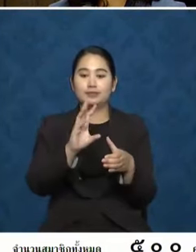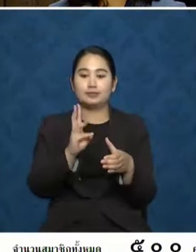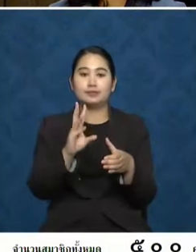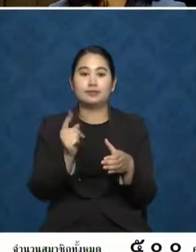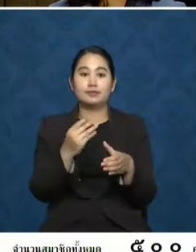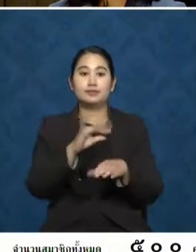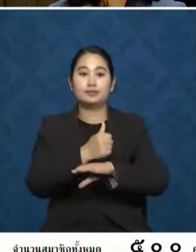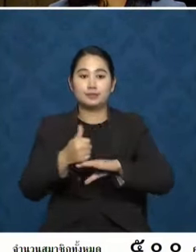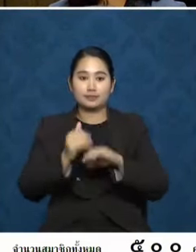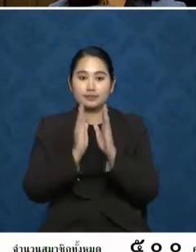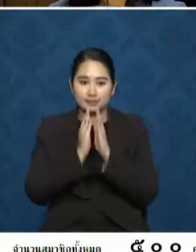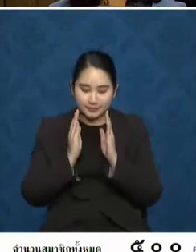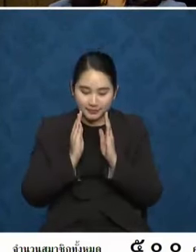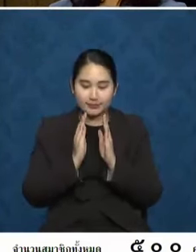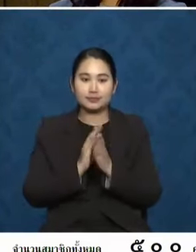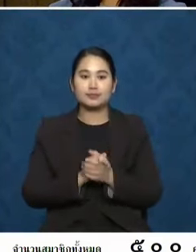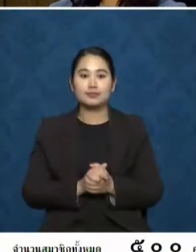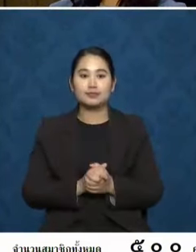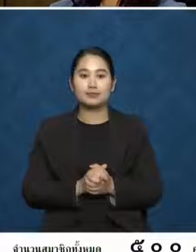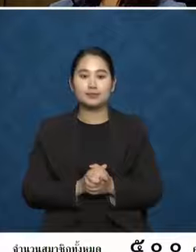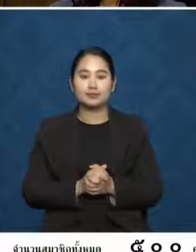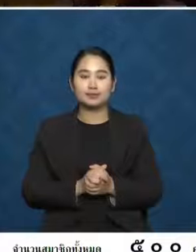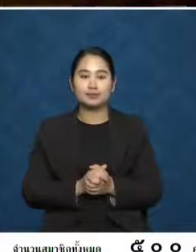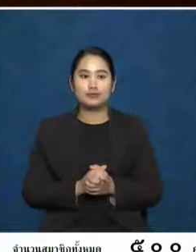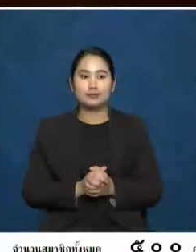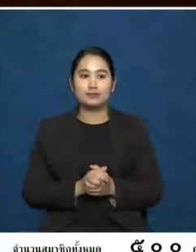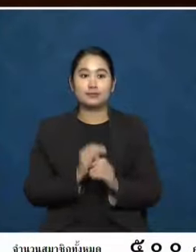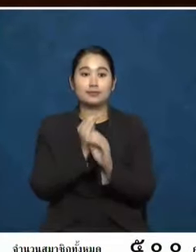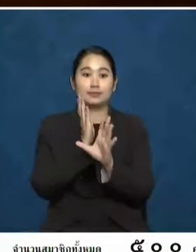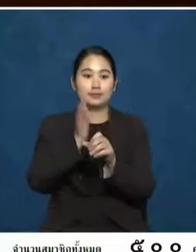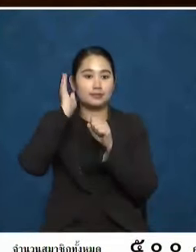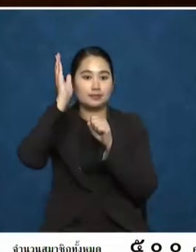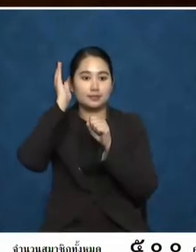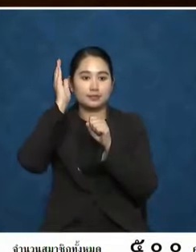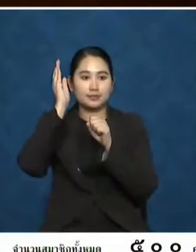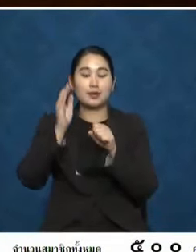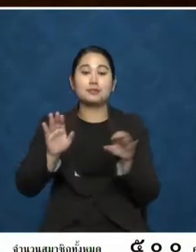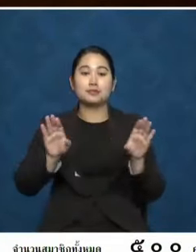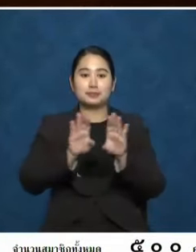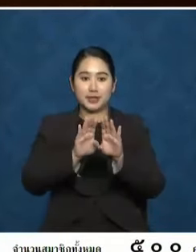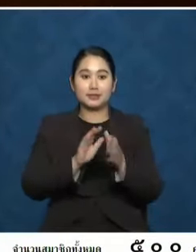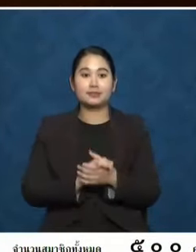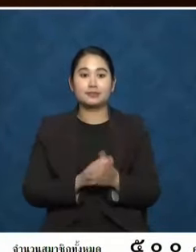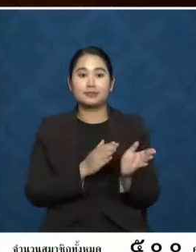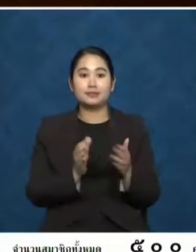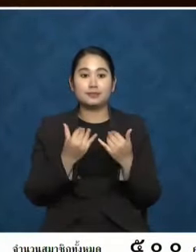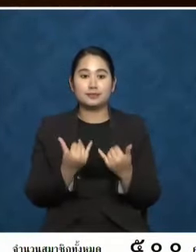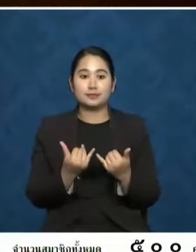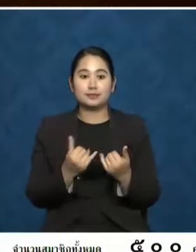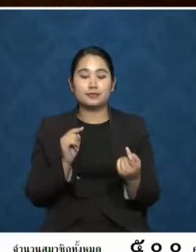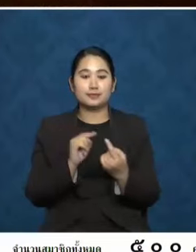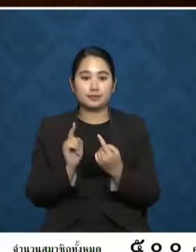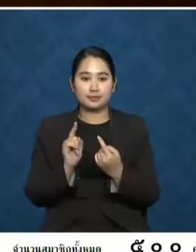ทุคนeker บanzันธิษา ทานอ